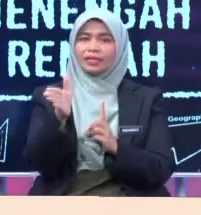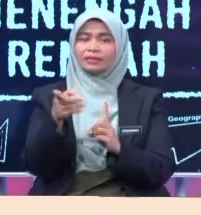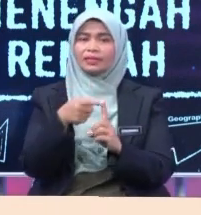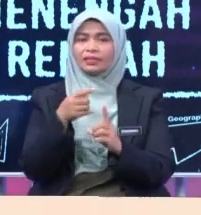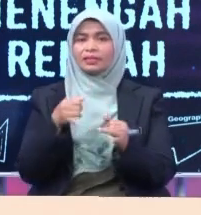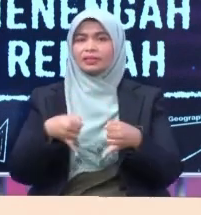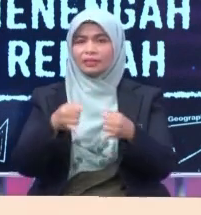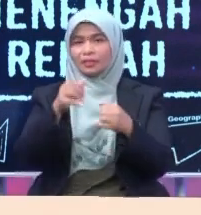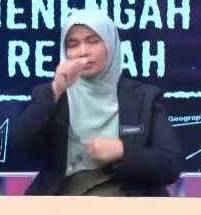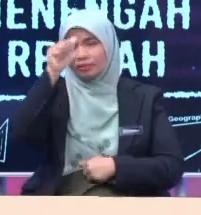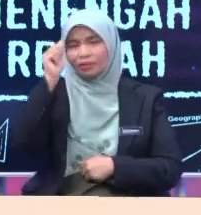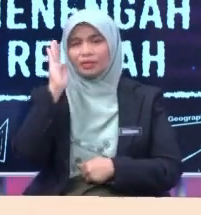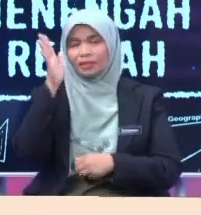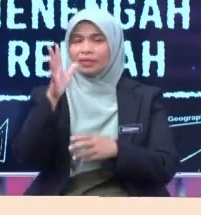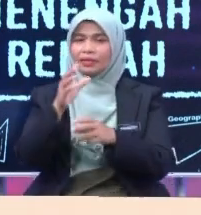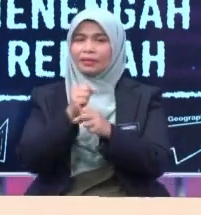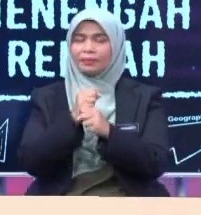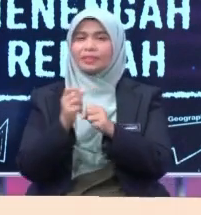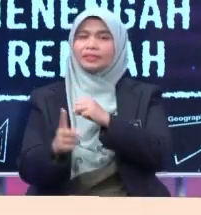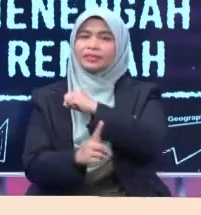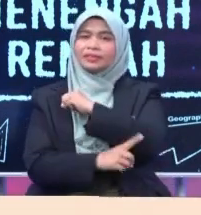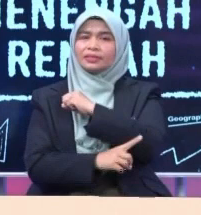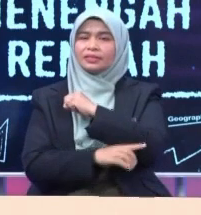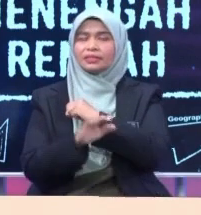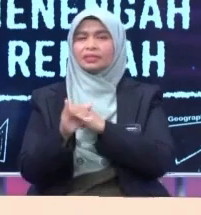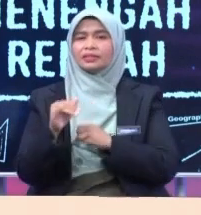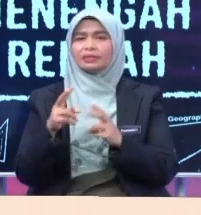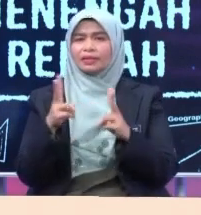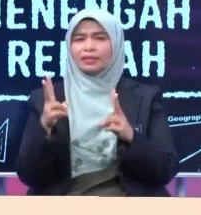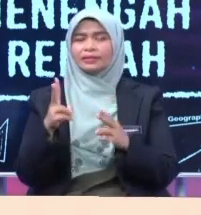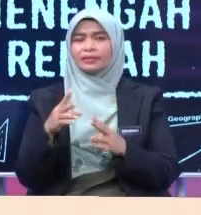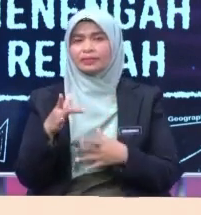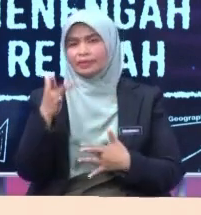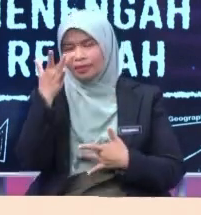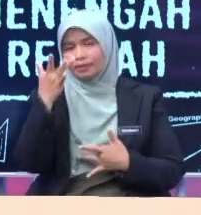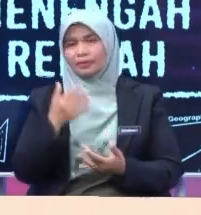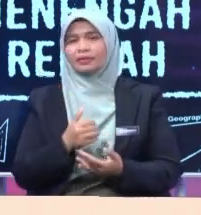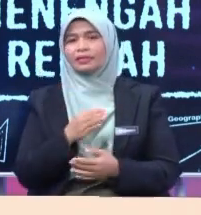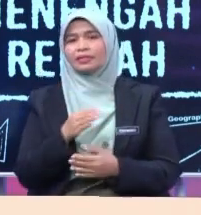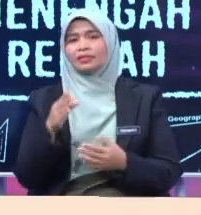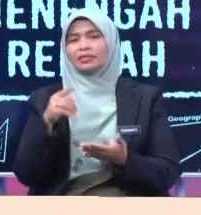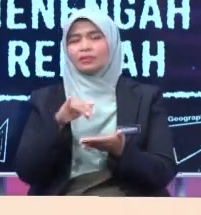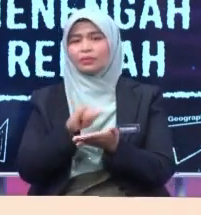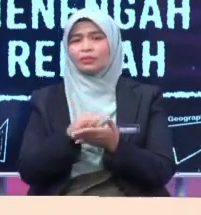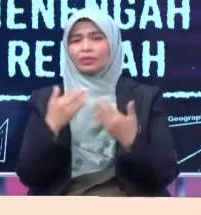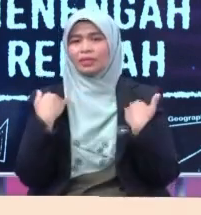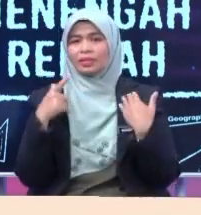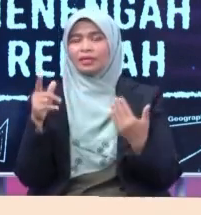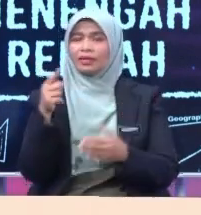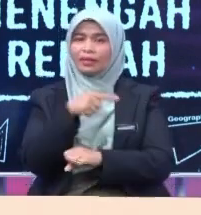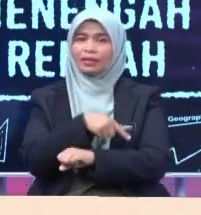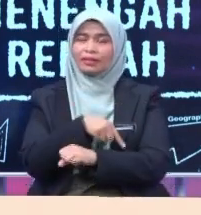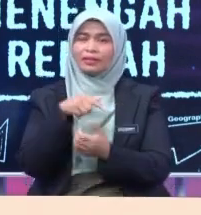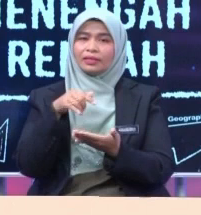jalan Allah akan mendapat azab yang dahsyat kerana mereka melupakan hari perhitungan itu. Jadi di